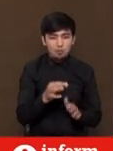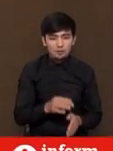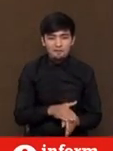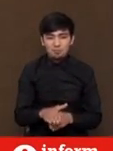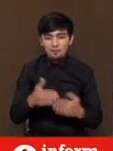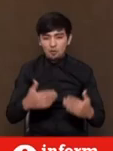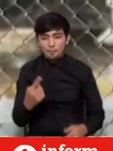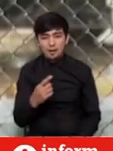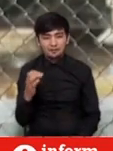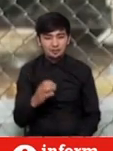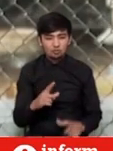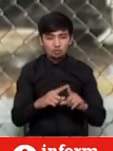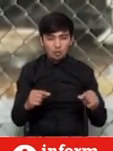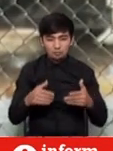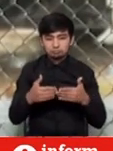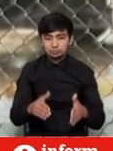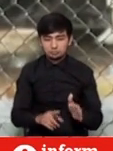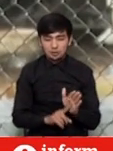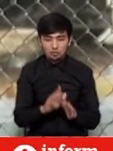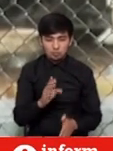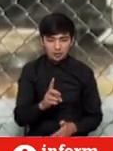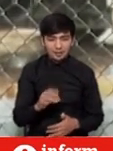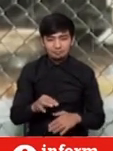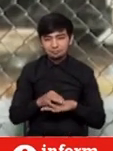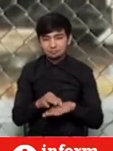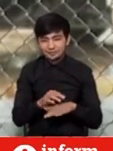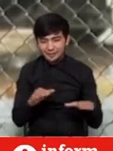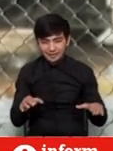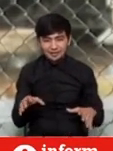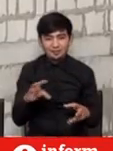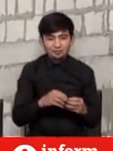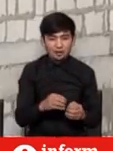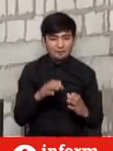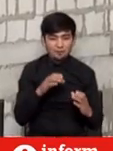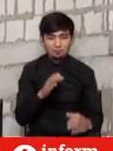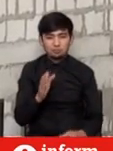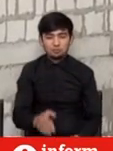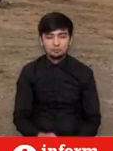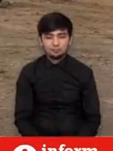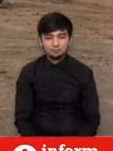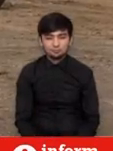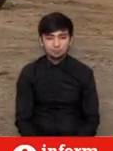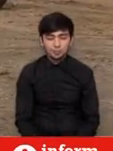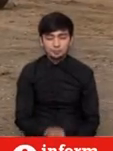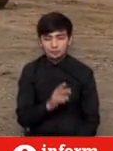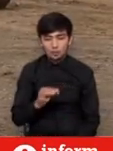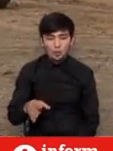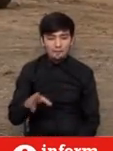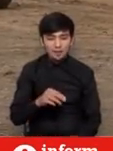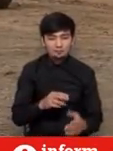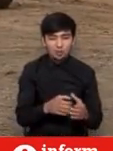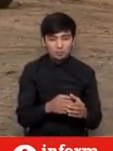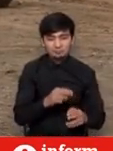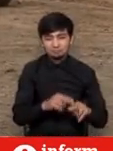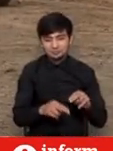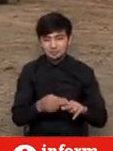1 сентября школа распахнет свои двери для перевозки детей будет предусмотрен автобус Но не все подрядчики которые